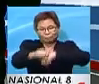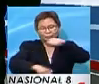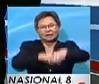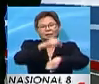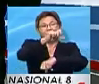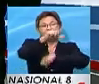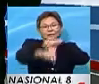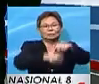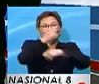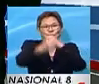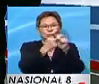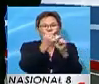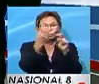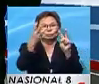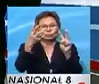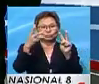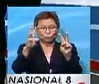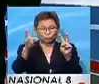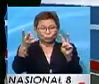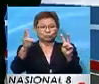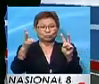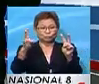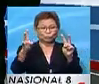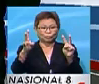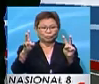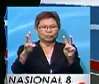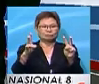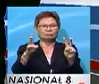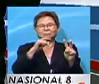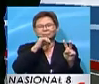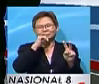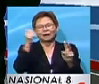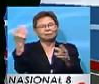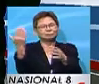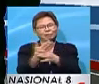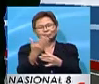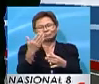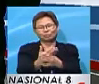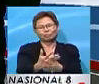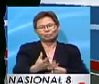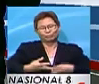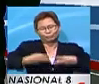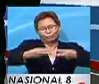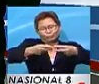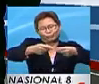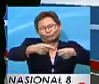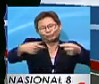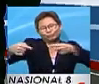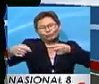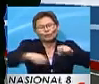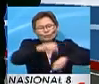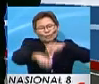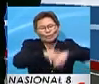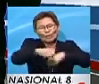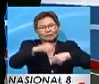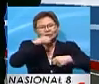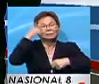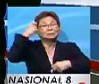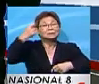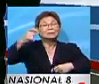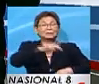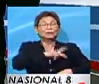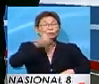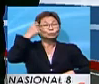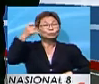ltdl 2017 Chi Lista Sports berhad tidak akan menjejaskan kelancaran perlumbaan menurut ketua Setia usahanya